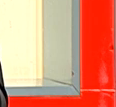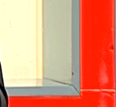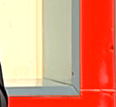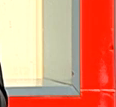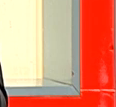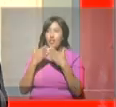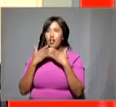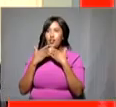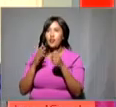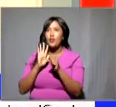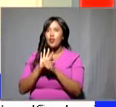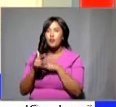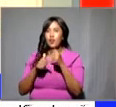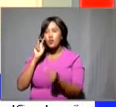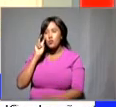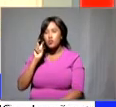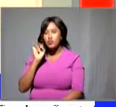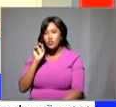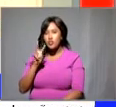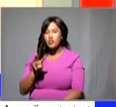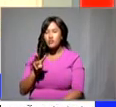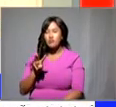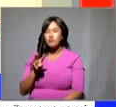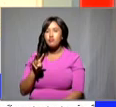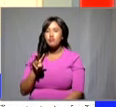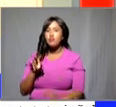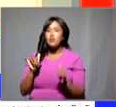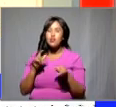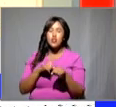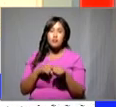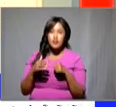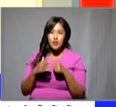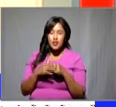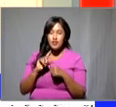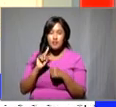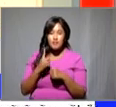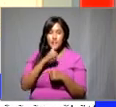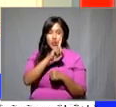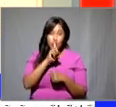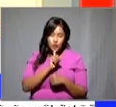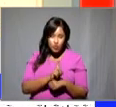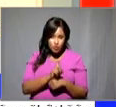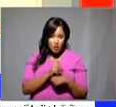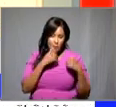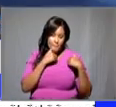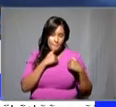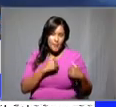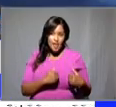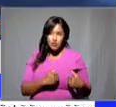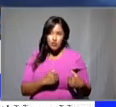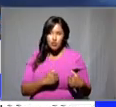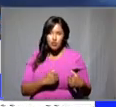gatho nyingi nego ikithie na mbere na guikarania na ithu thini wa tabarira ya drumeni na kyuria kya mbere mudu